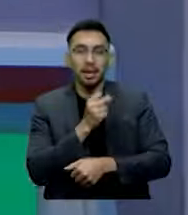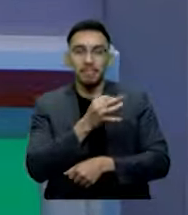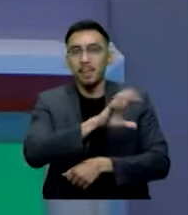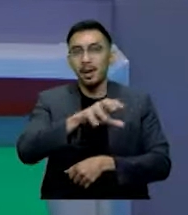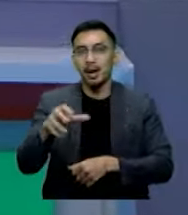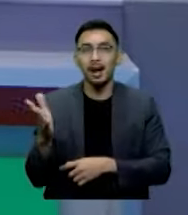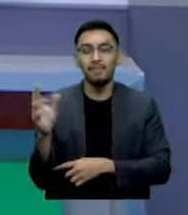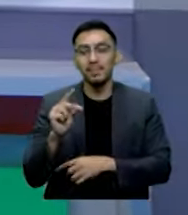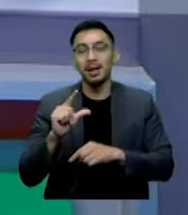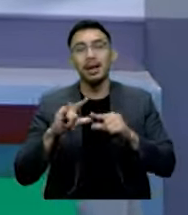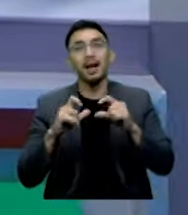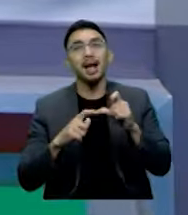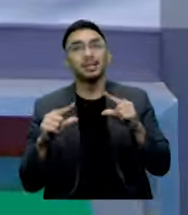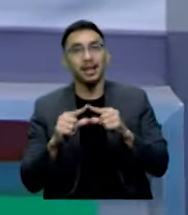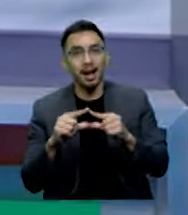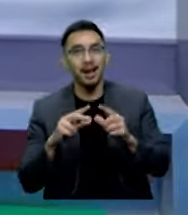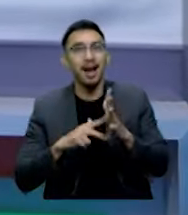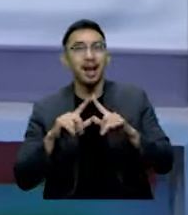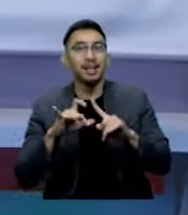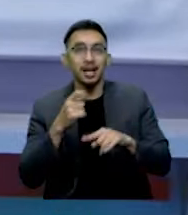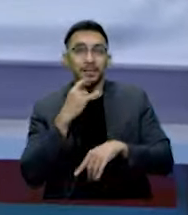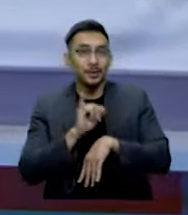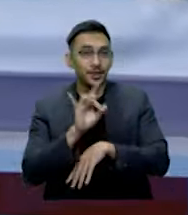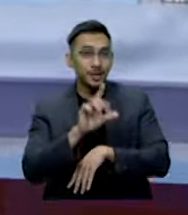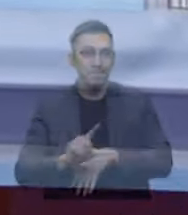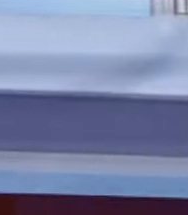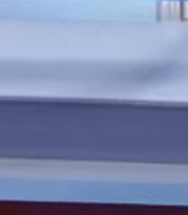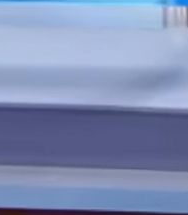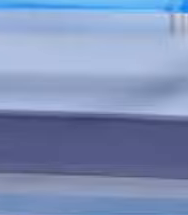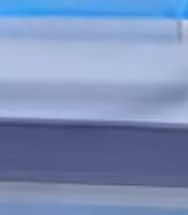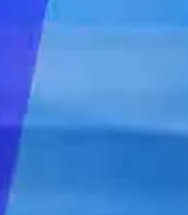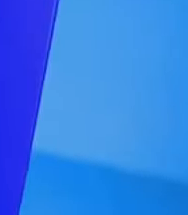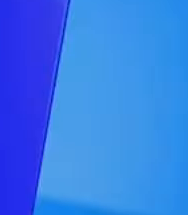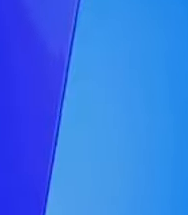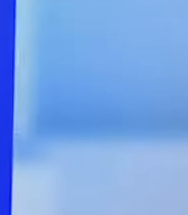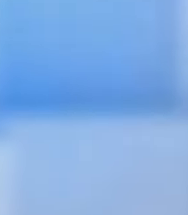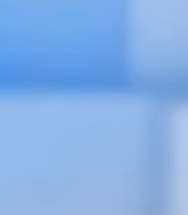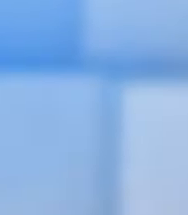daerah. Saya Raisa Nadia, inilah seputaran news siang selengkapnya.